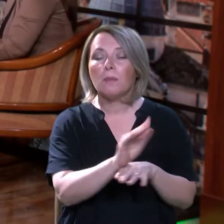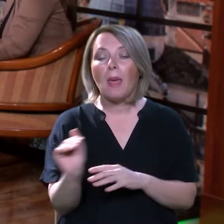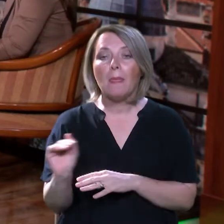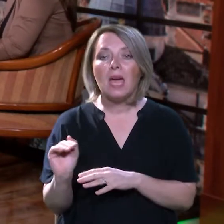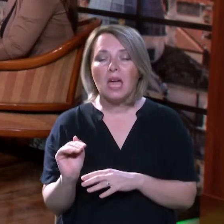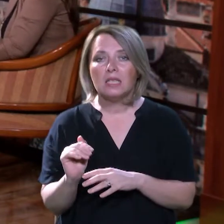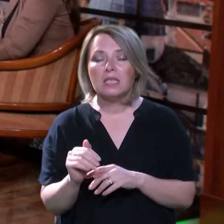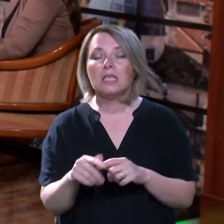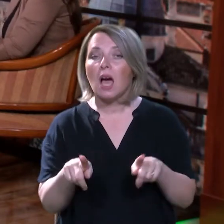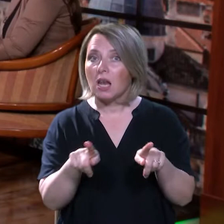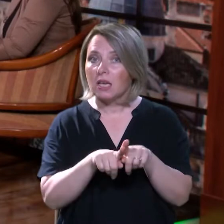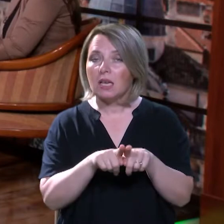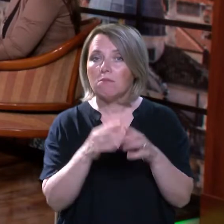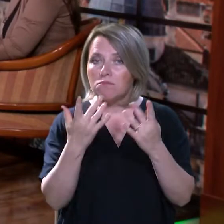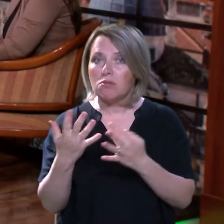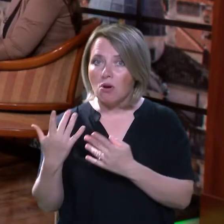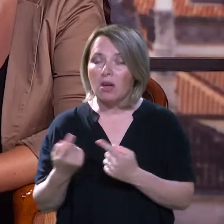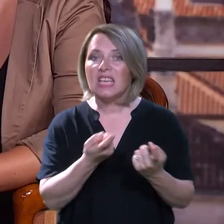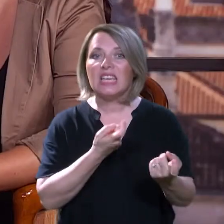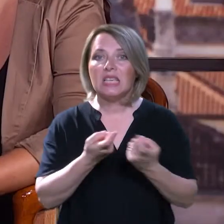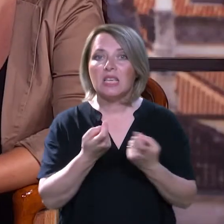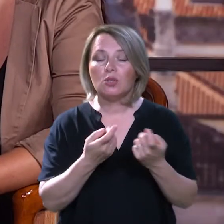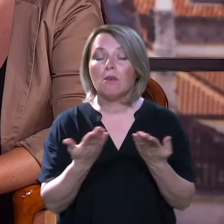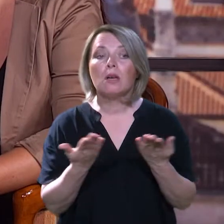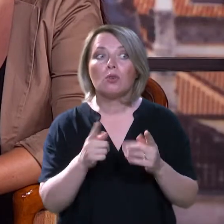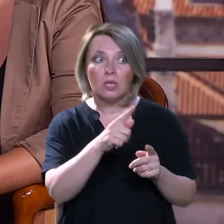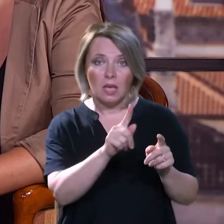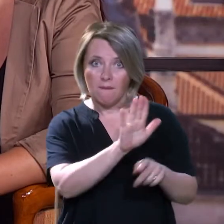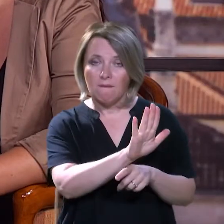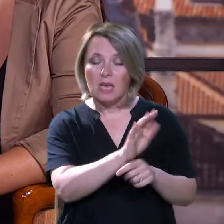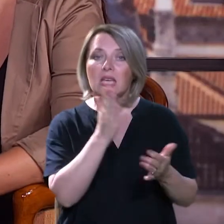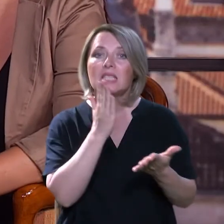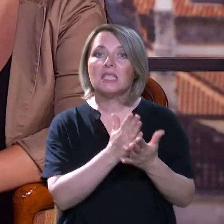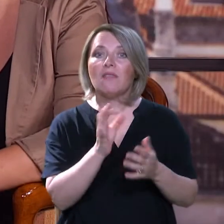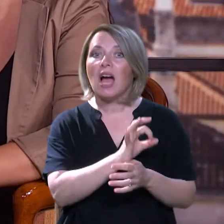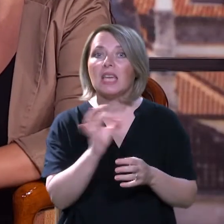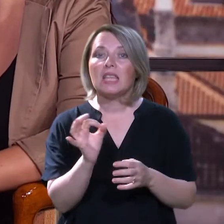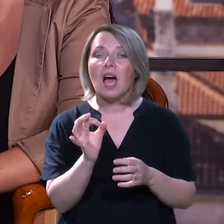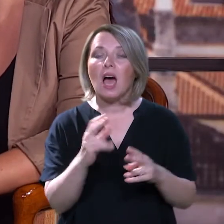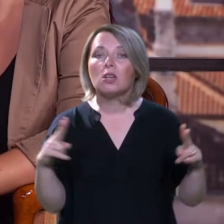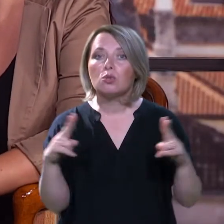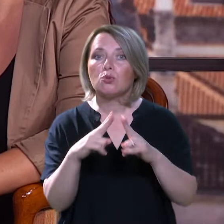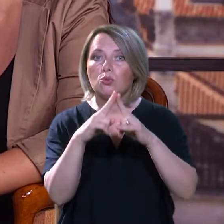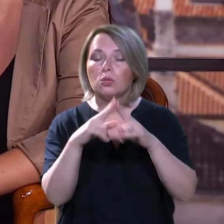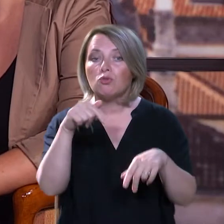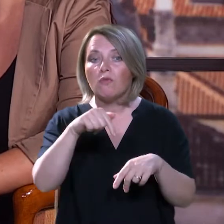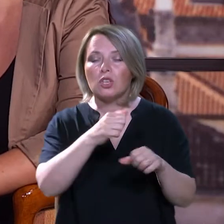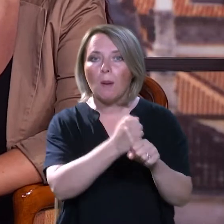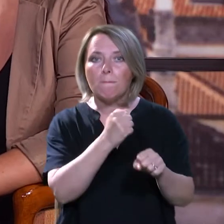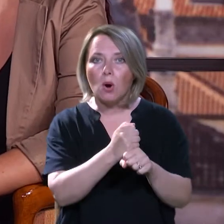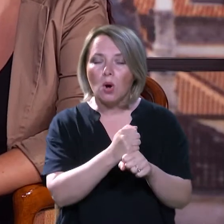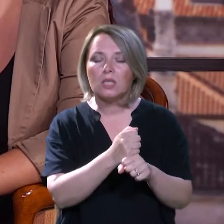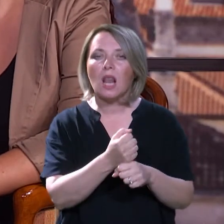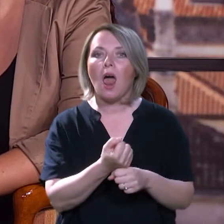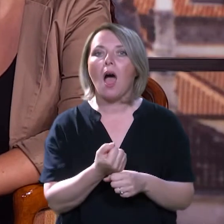ispred djece, ali naravno to su i brojni izazovi s kojima se vi svakodnevno susrećete unutar svog posla i rada.